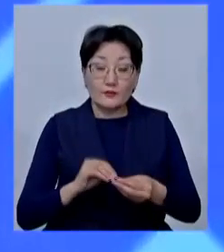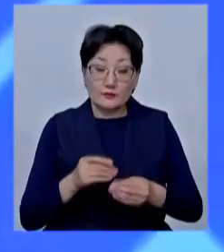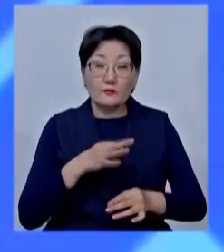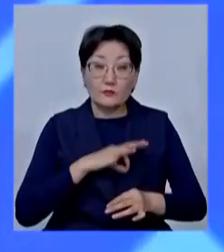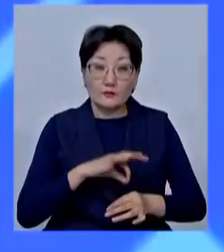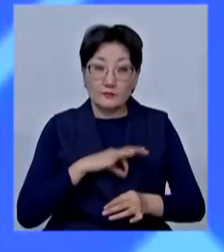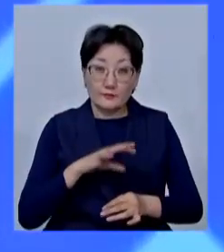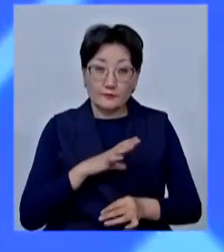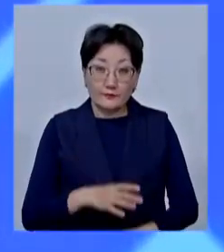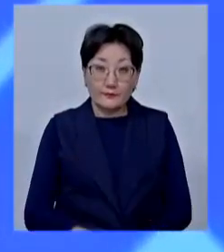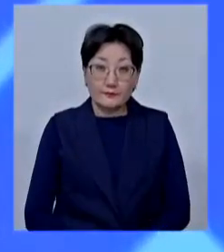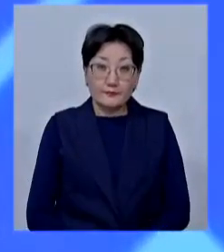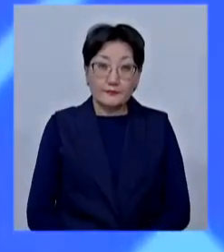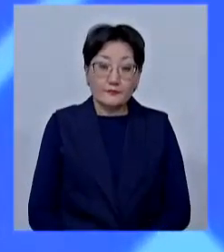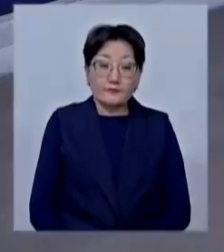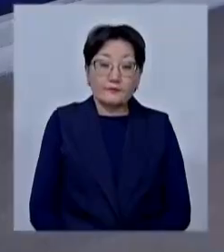жүрдік.